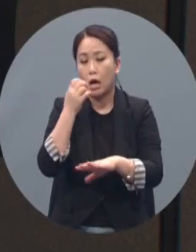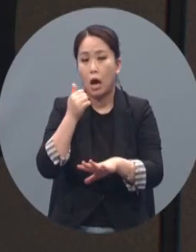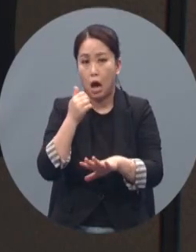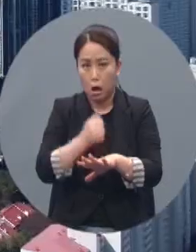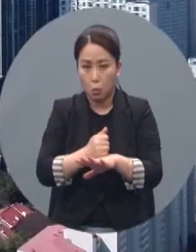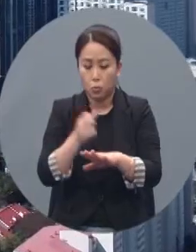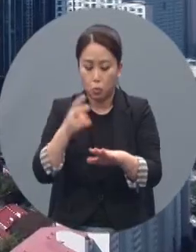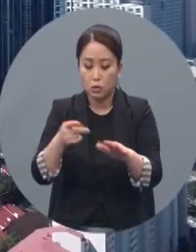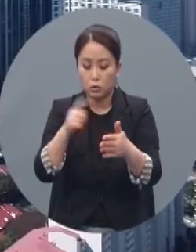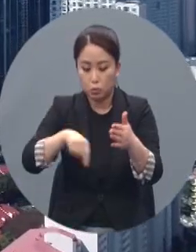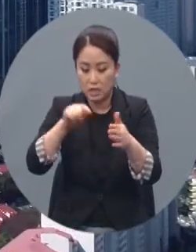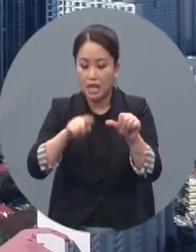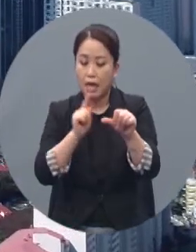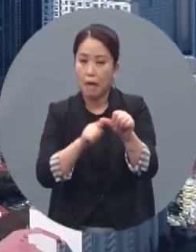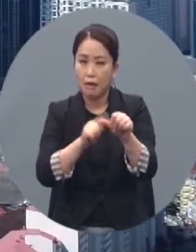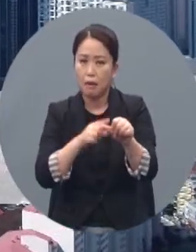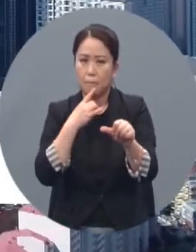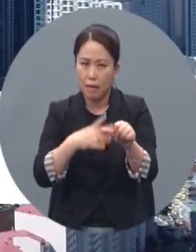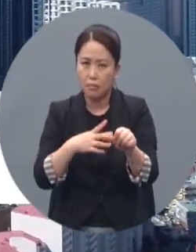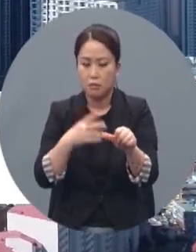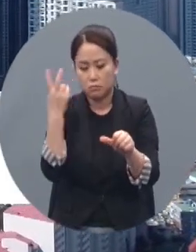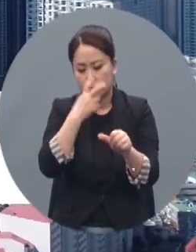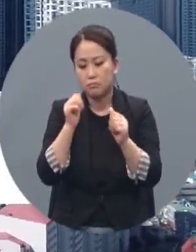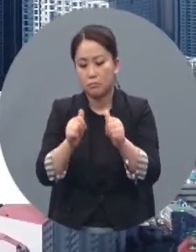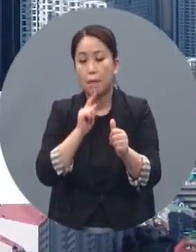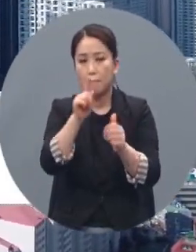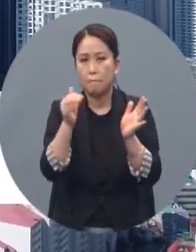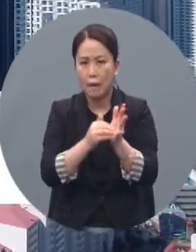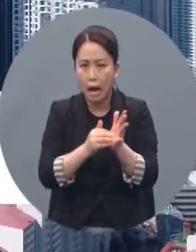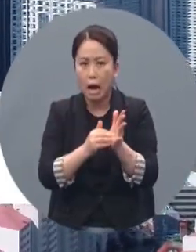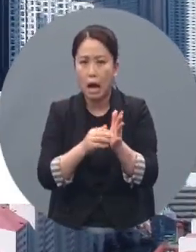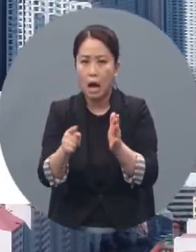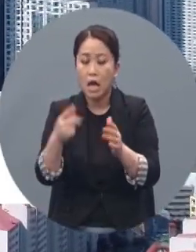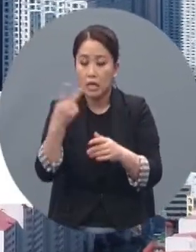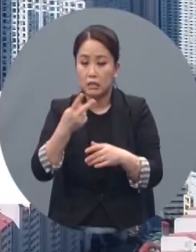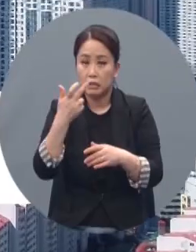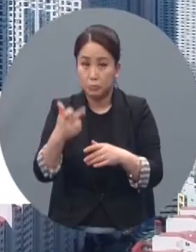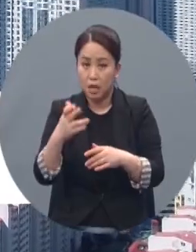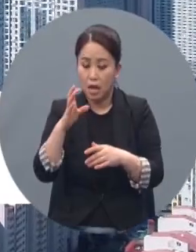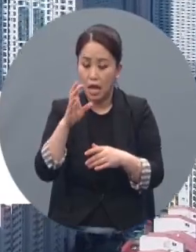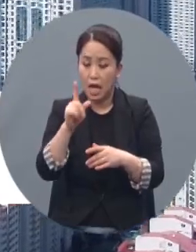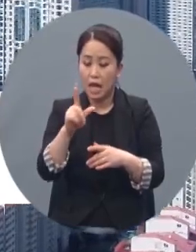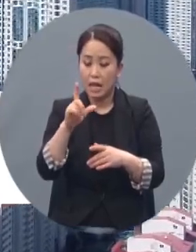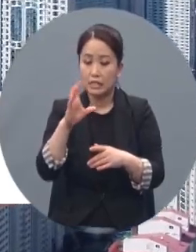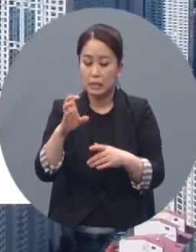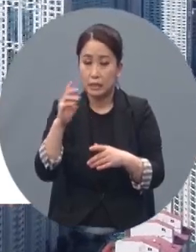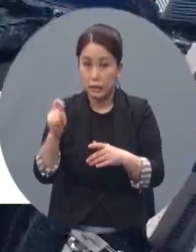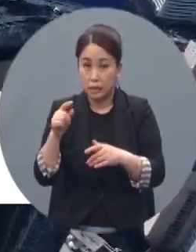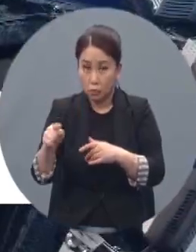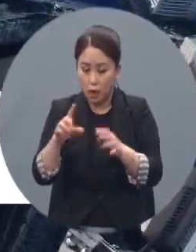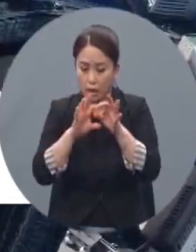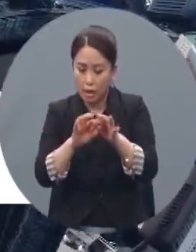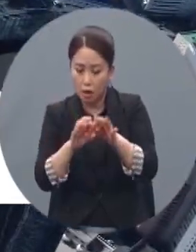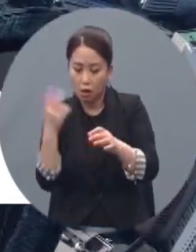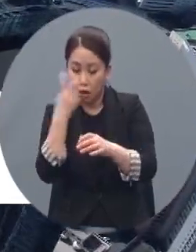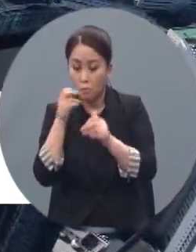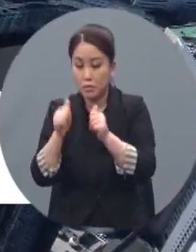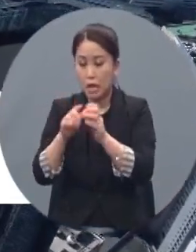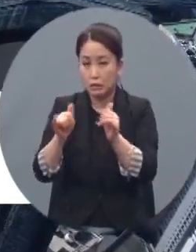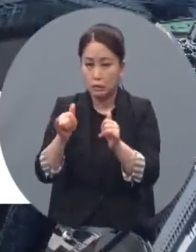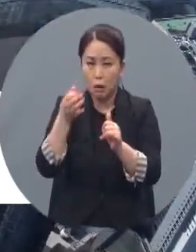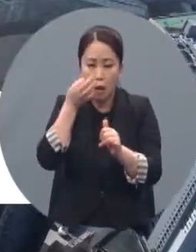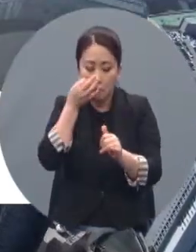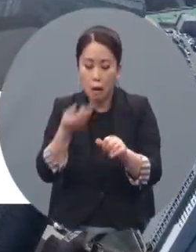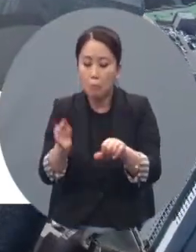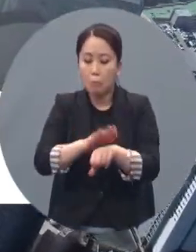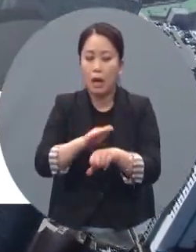기소됐습니다. 2017년 당시 LCT 수사팀과 지휘계통에 있던 전현직 검사들은 봐주기 수사를 했다는